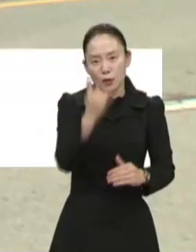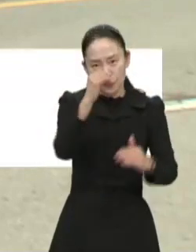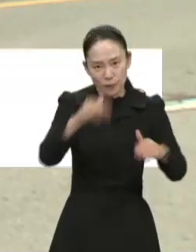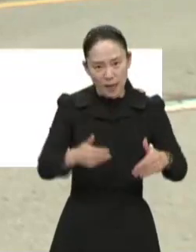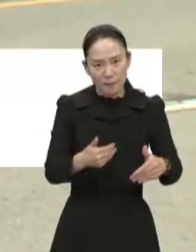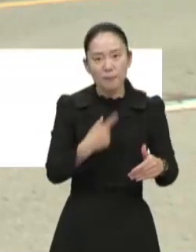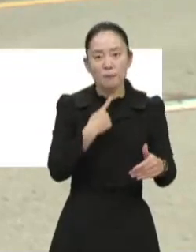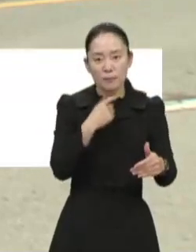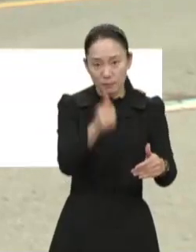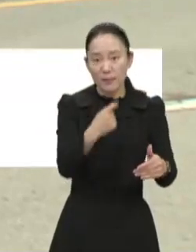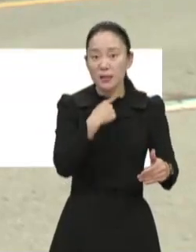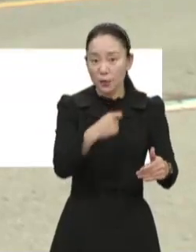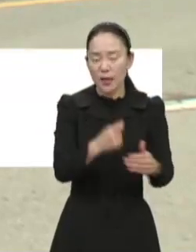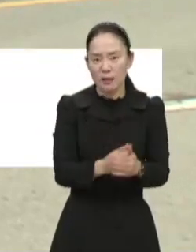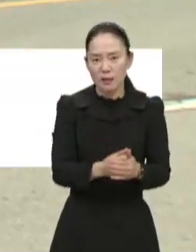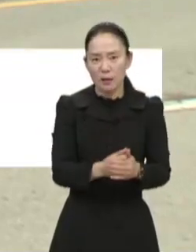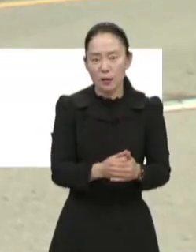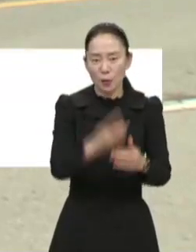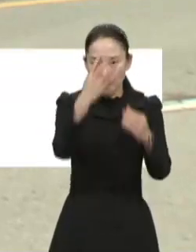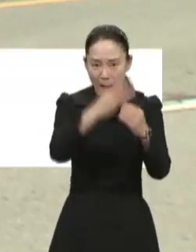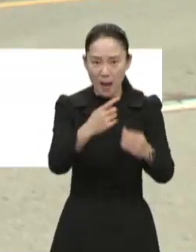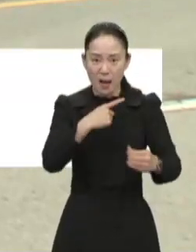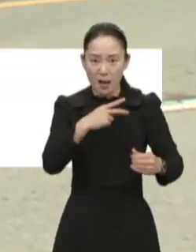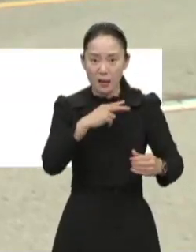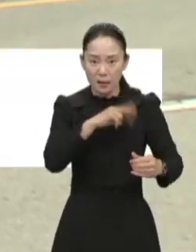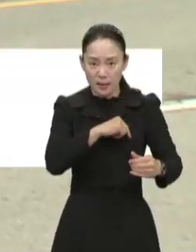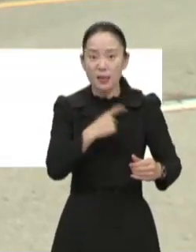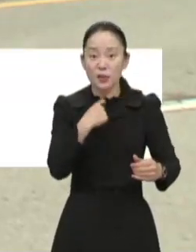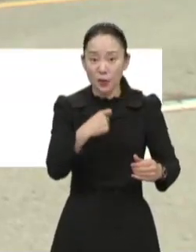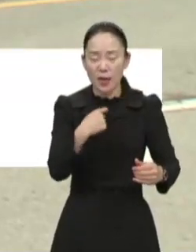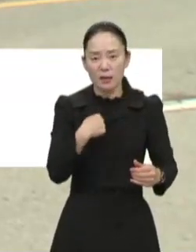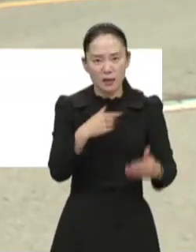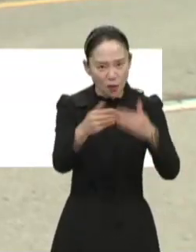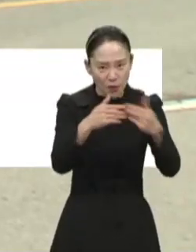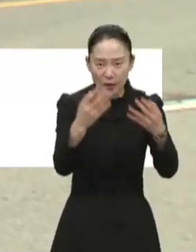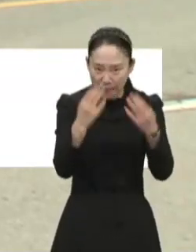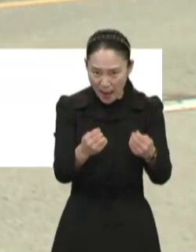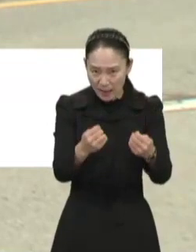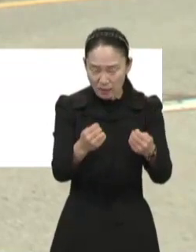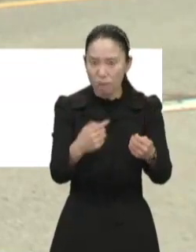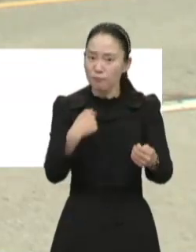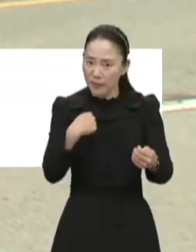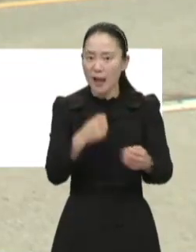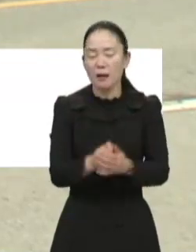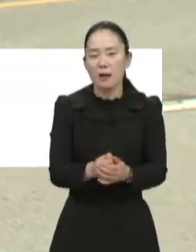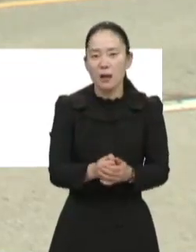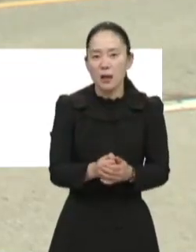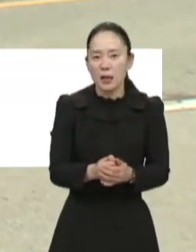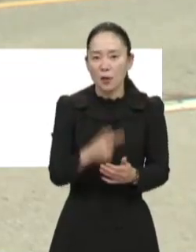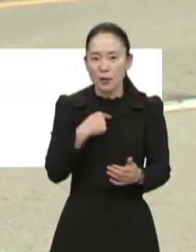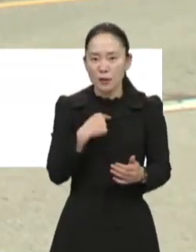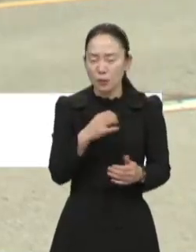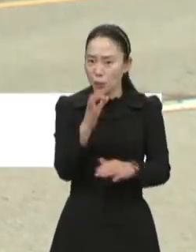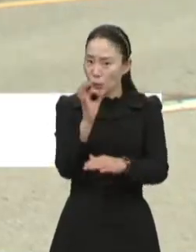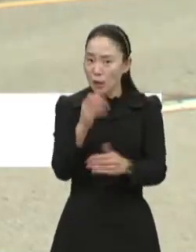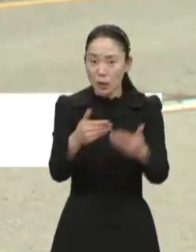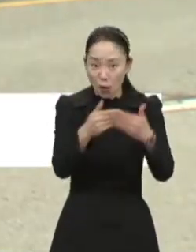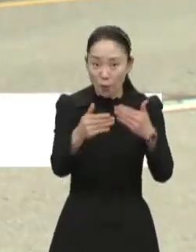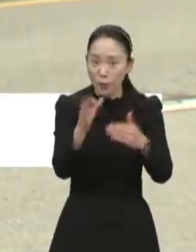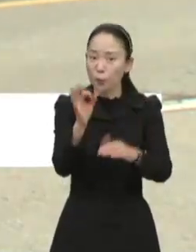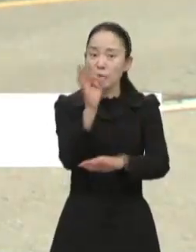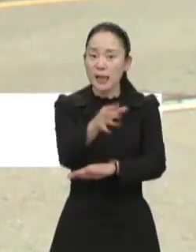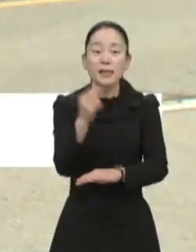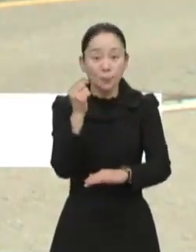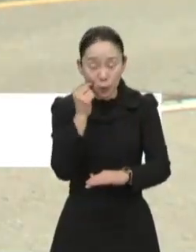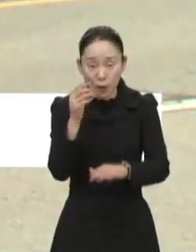국회원 이런 경과 식견 경 갖춘 후보가 생각하고 이것은 돈으로 살 수 없고 조직으로